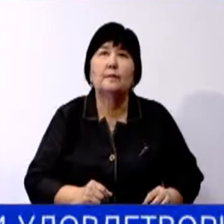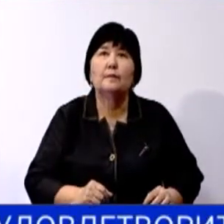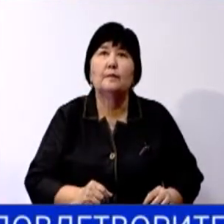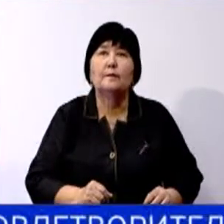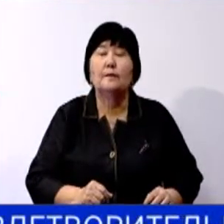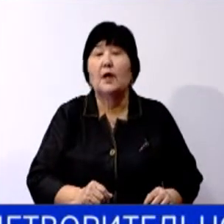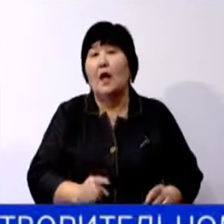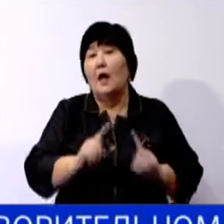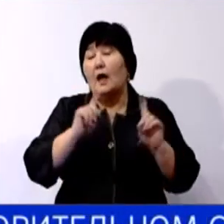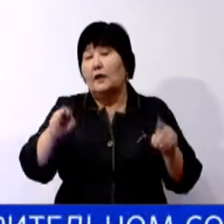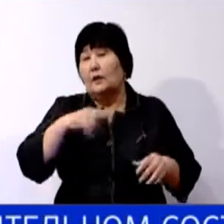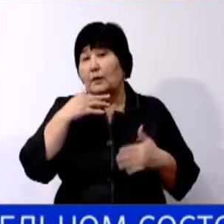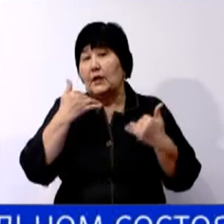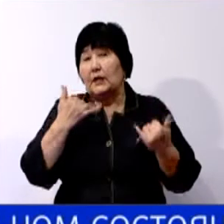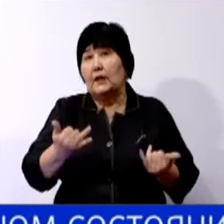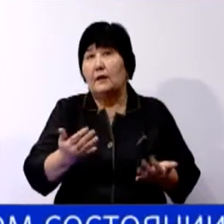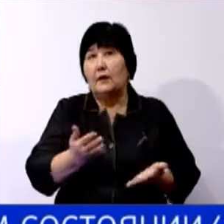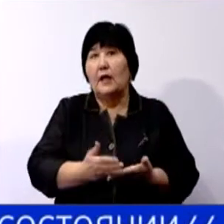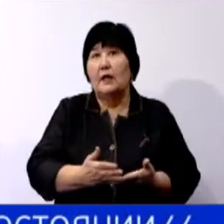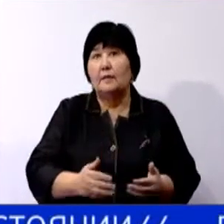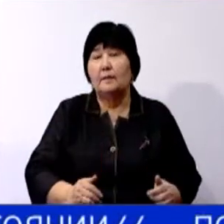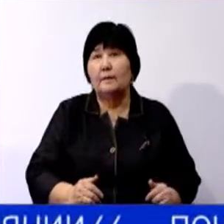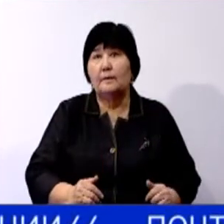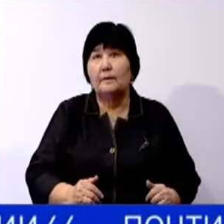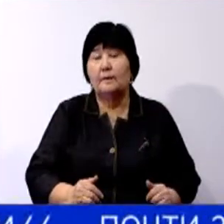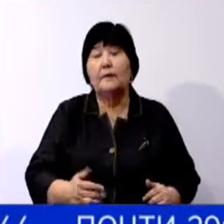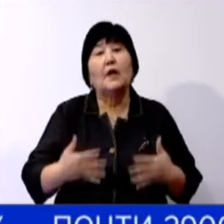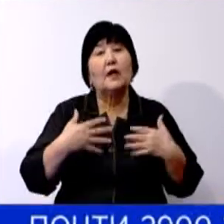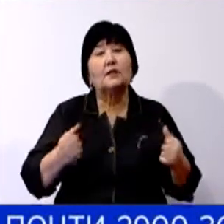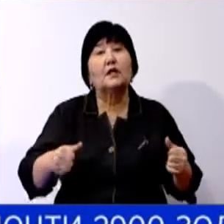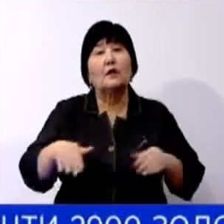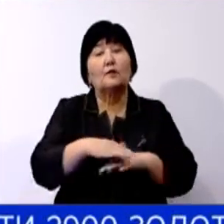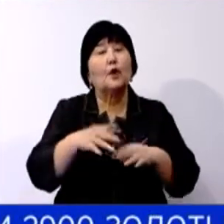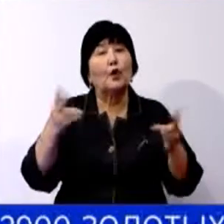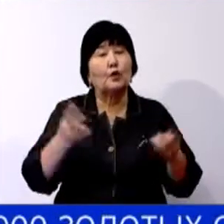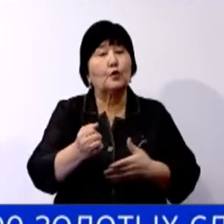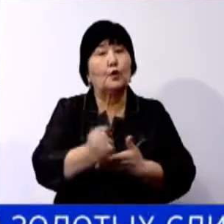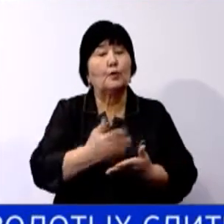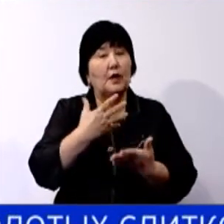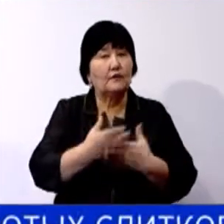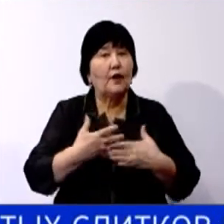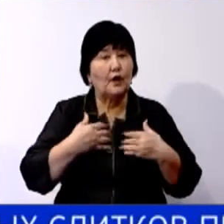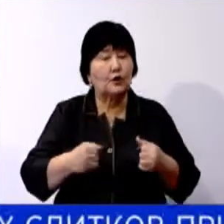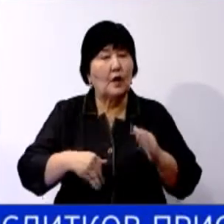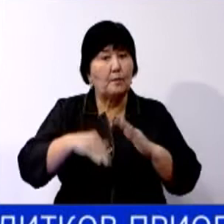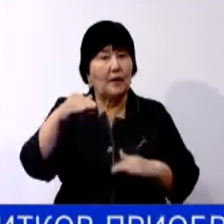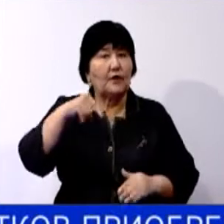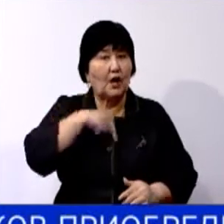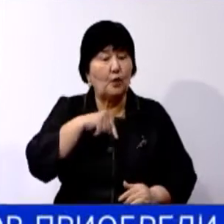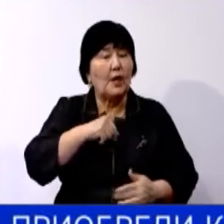особое внимание удели здоровью народа нужно укреплять свое здоровье повышать иммунитет